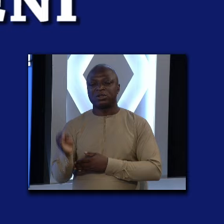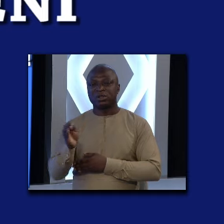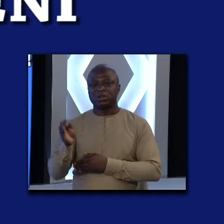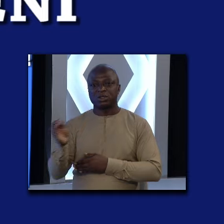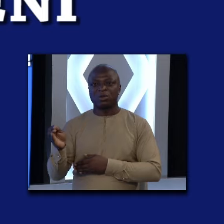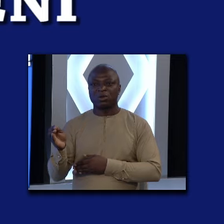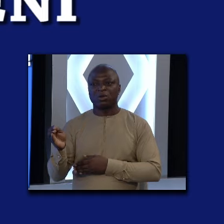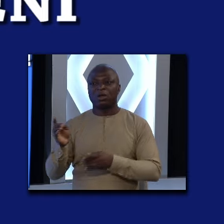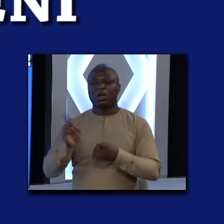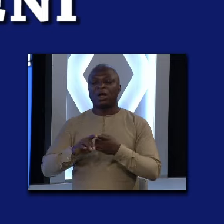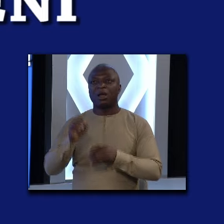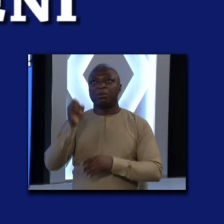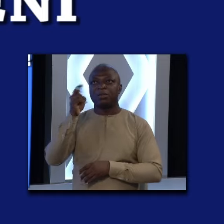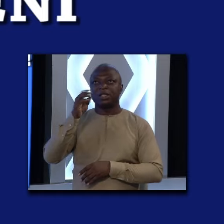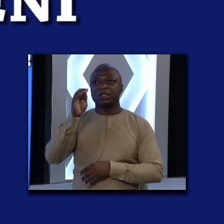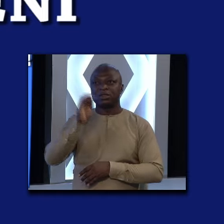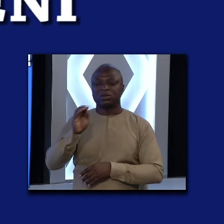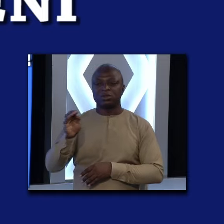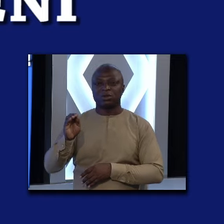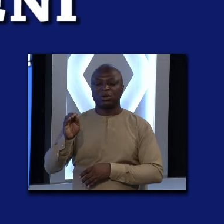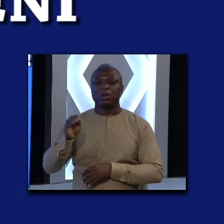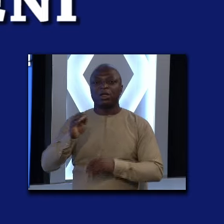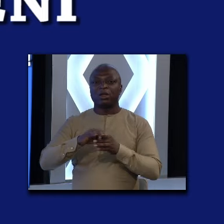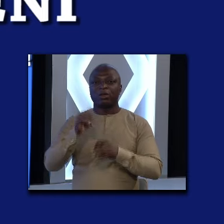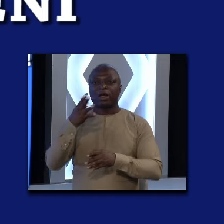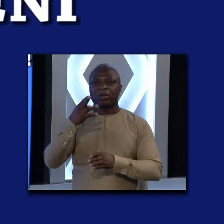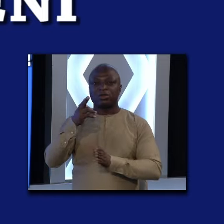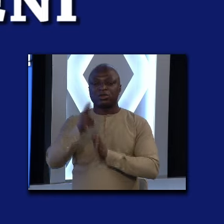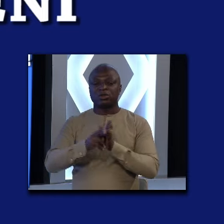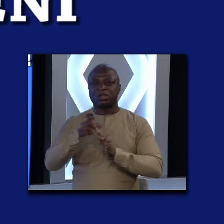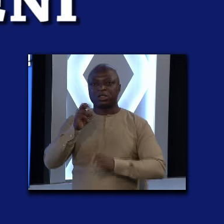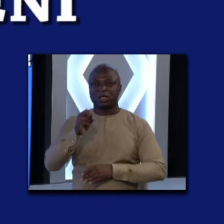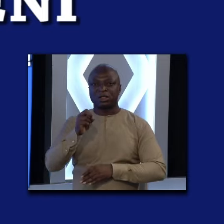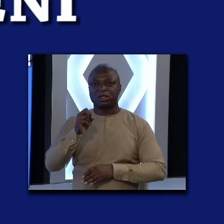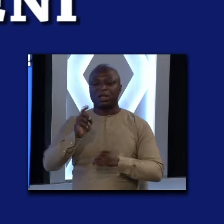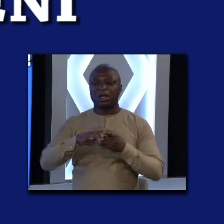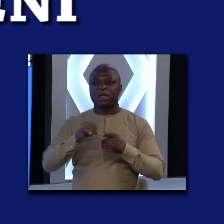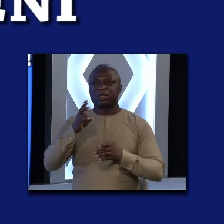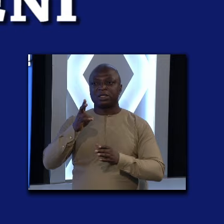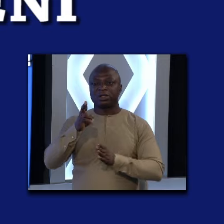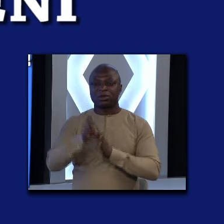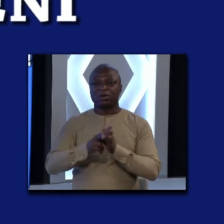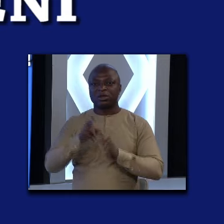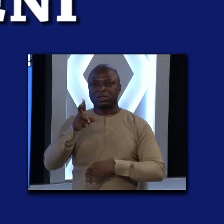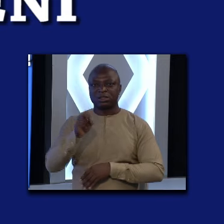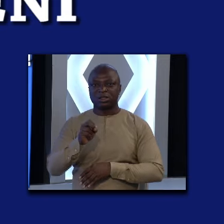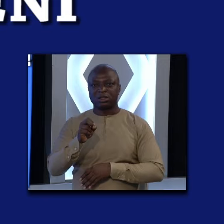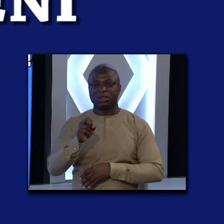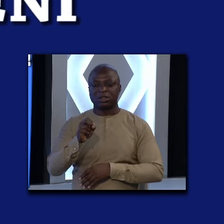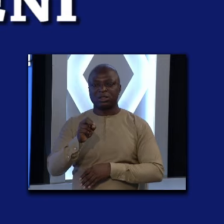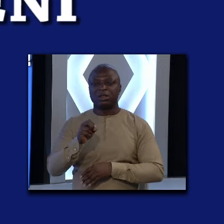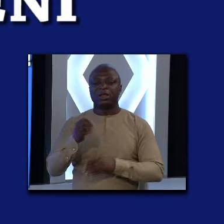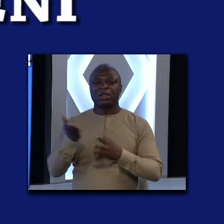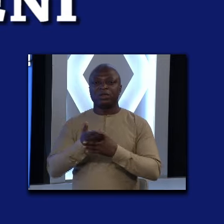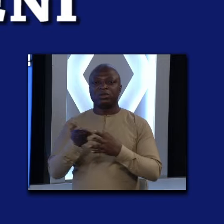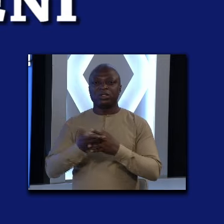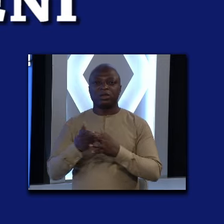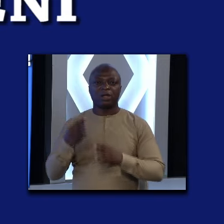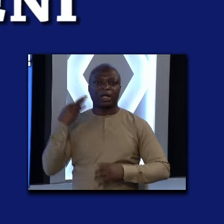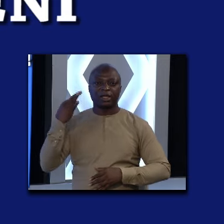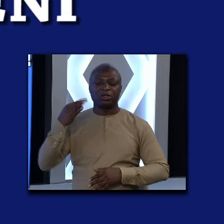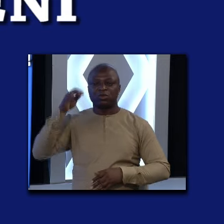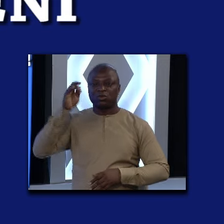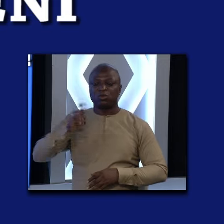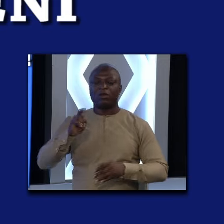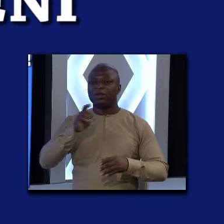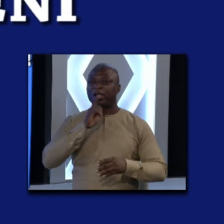7h00 à 12h00 et de 14h30 à 17h30. Les dossiers de candidature